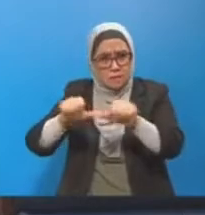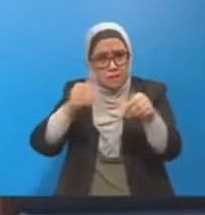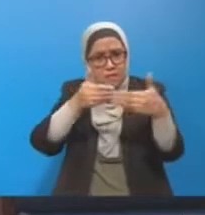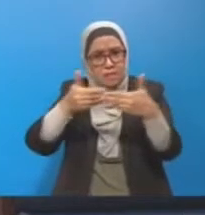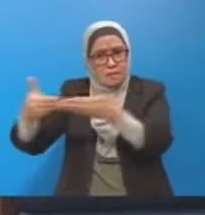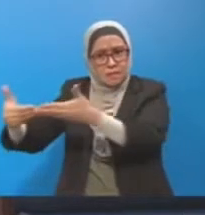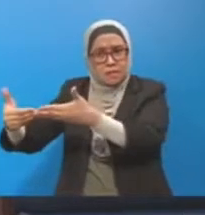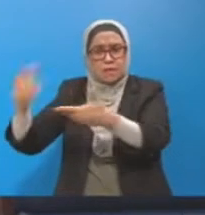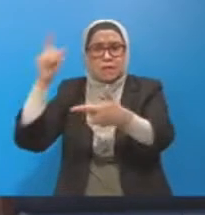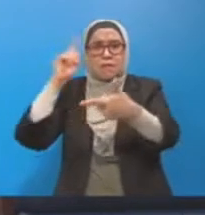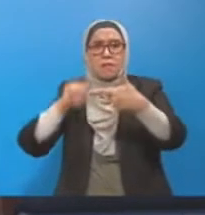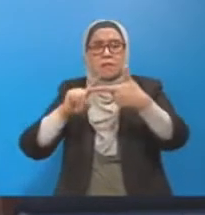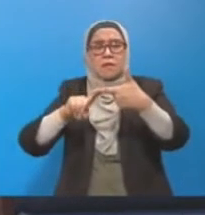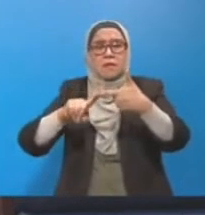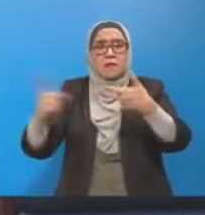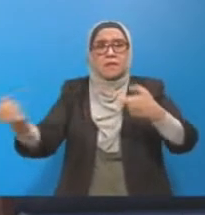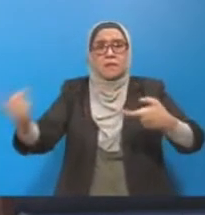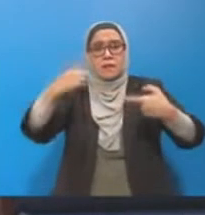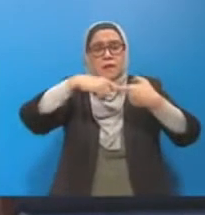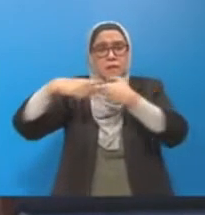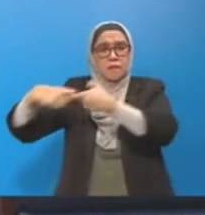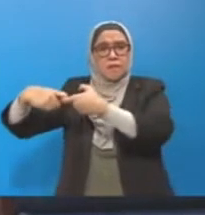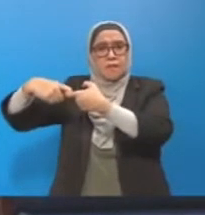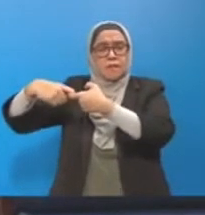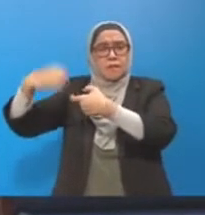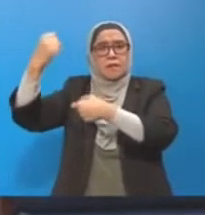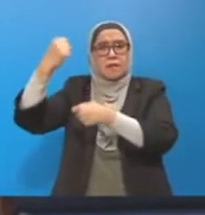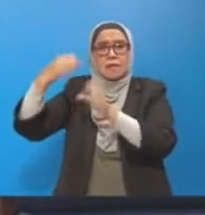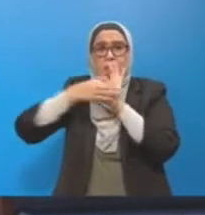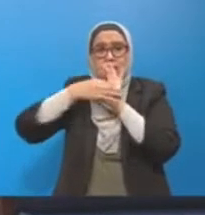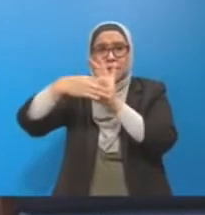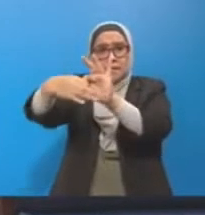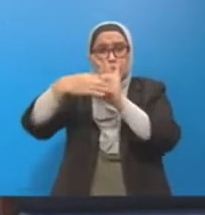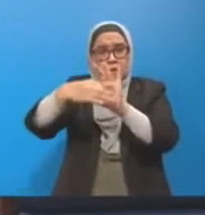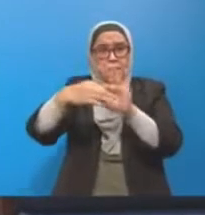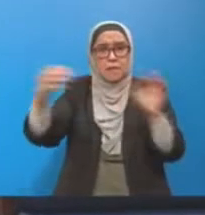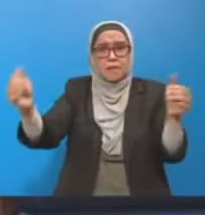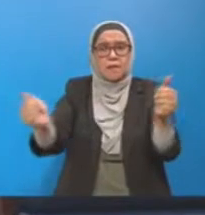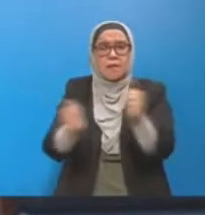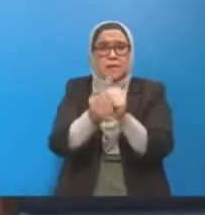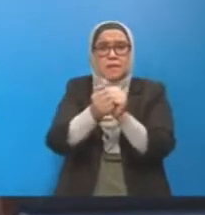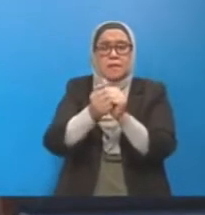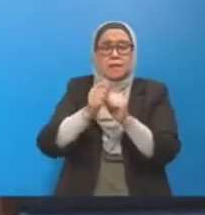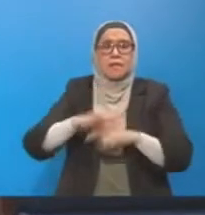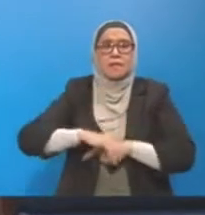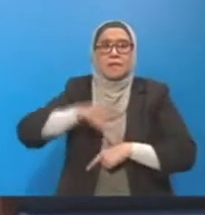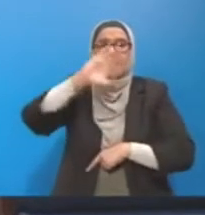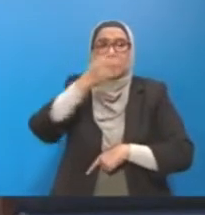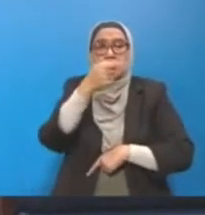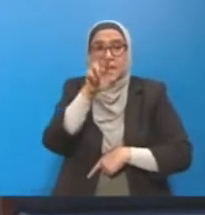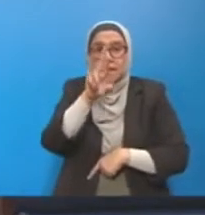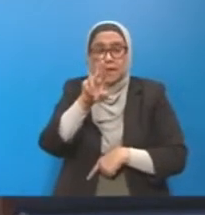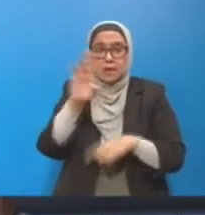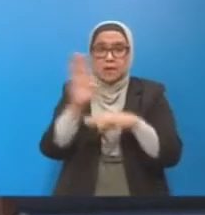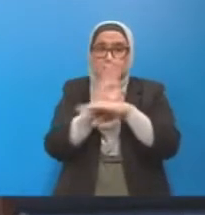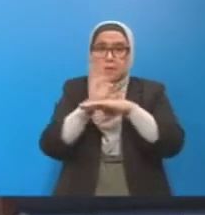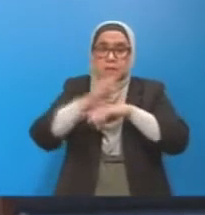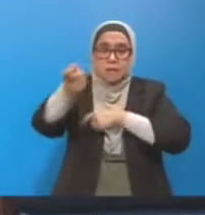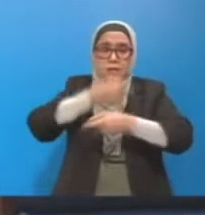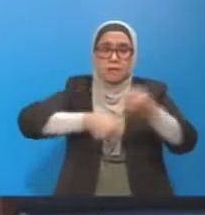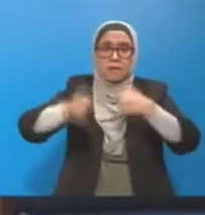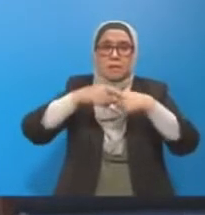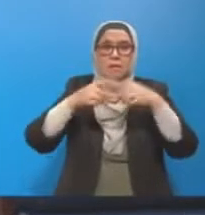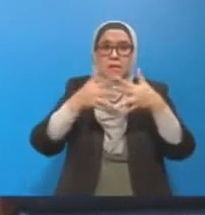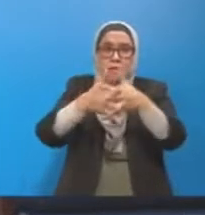dengan kerja sama dengan Channel of commerce zaman Chambers of commerce Malaysia apa nih